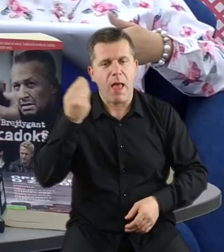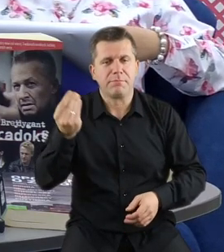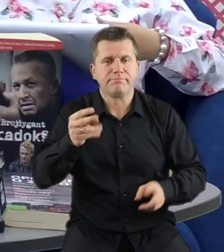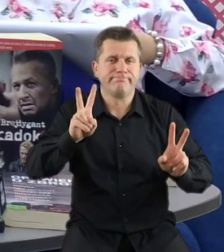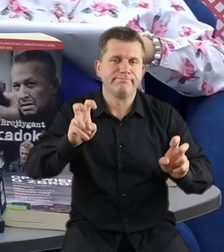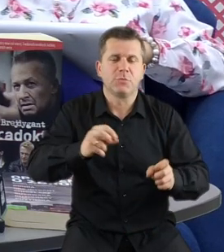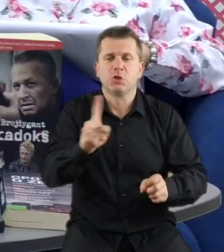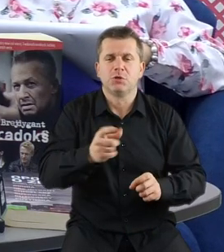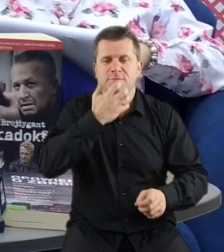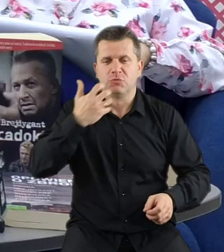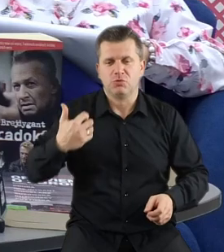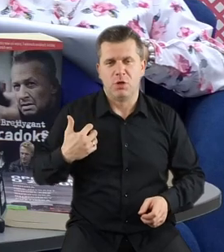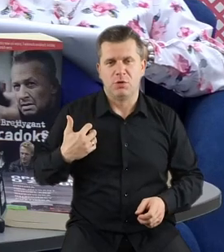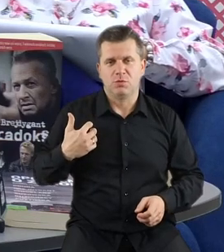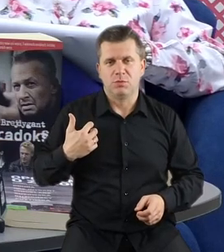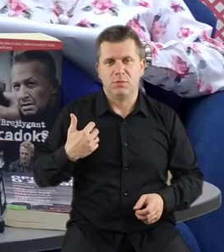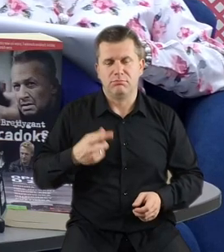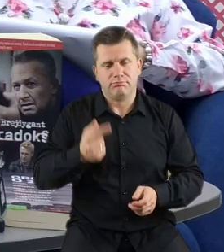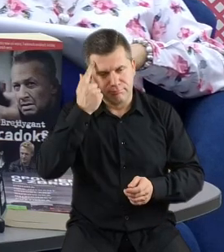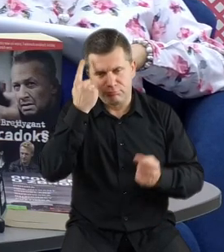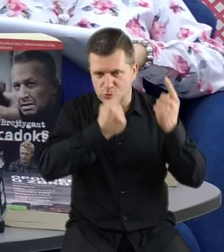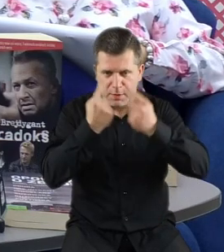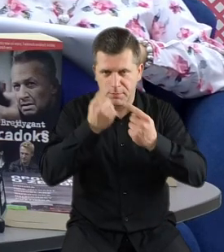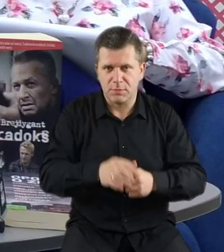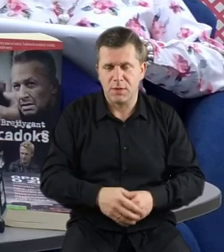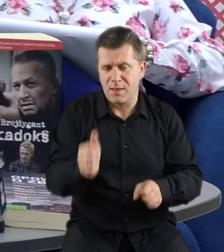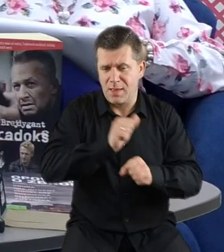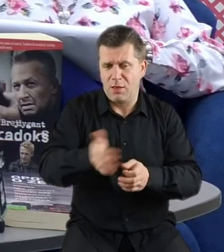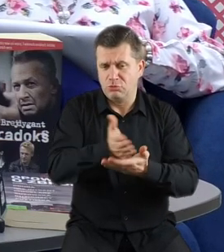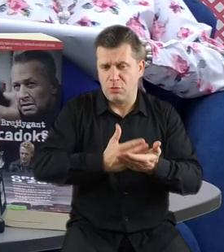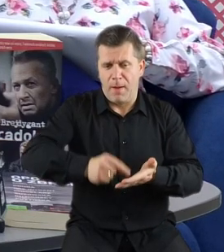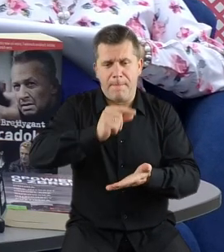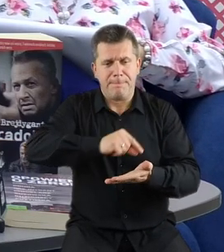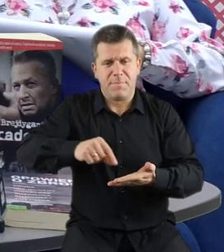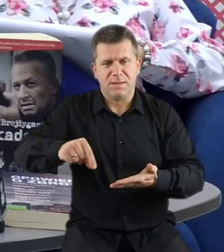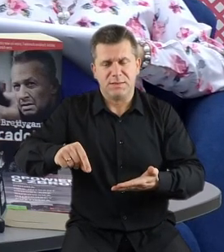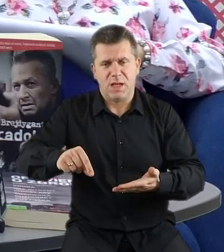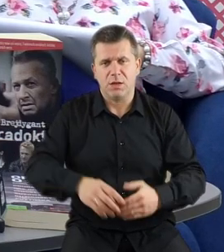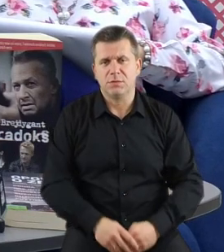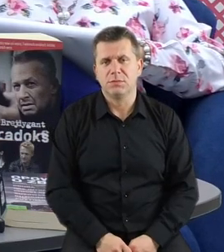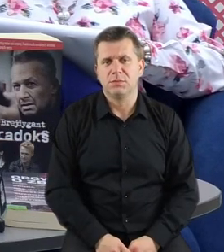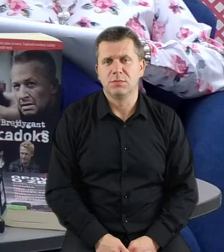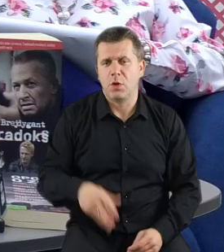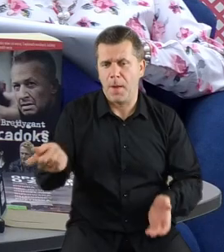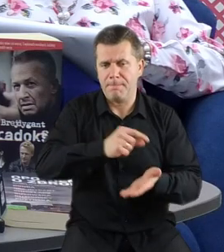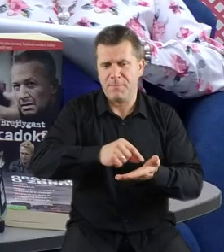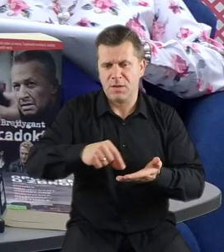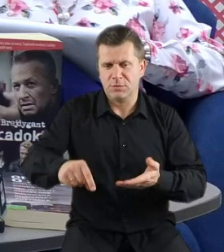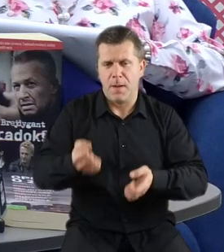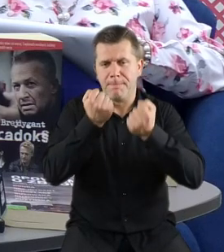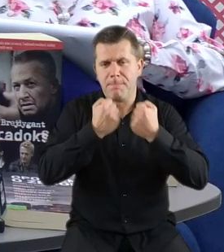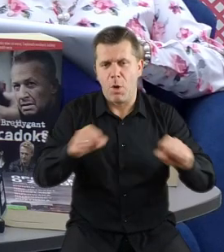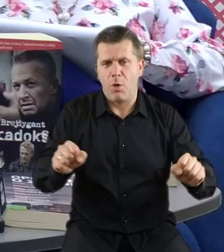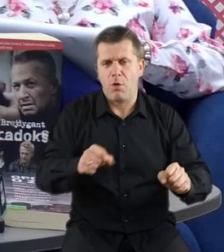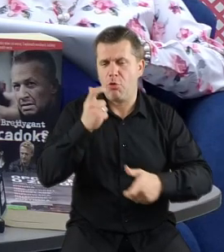owocuje bardziej niż jakieś wcześniejsze przemyślenia. Jest część pisarzy, którzy piszą,